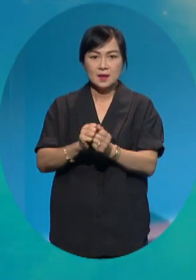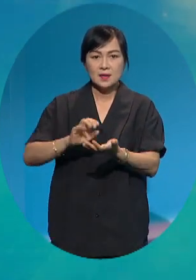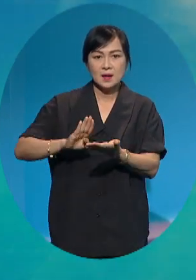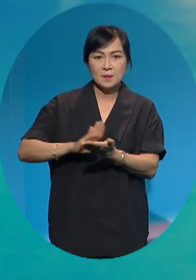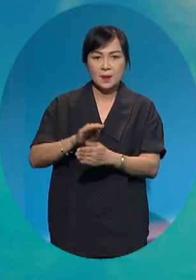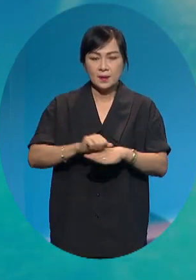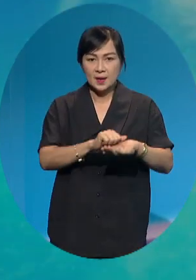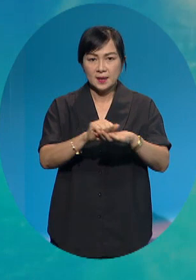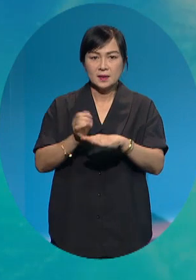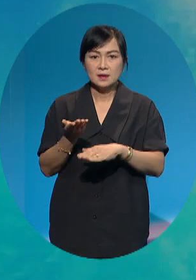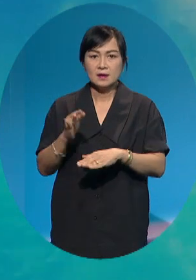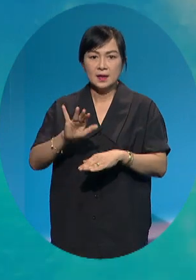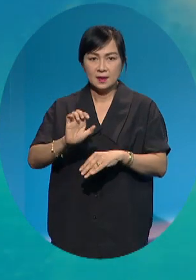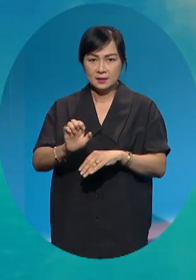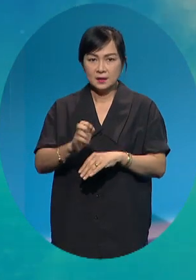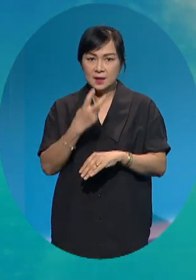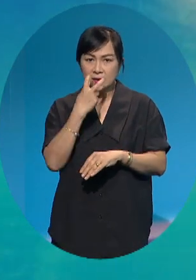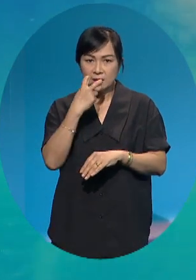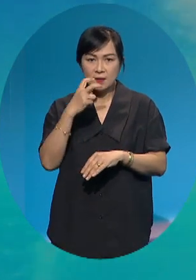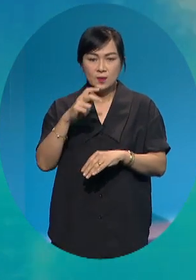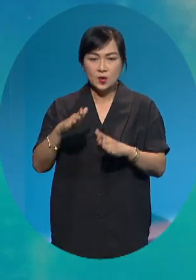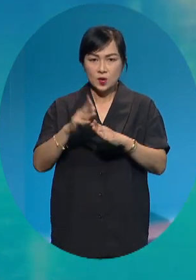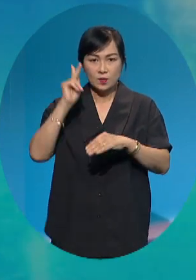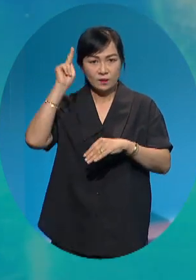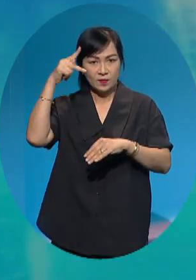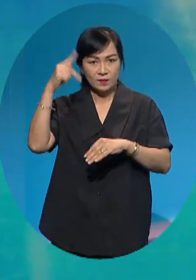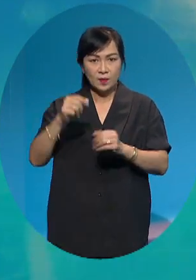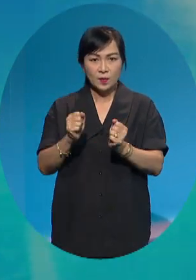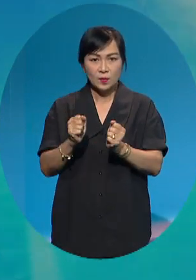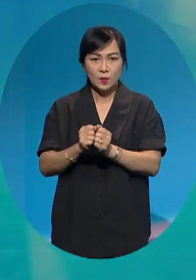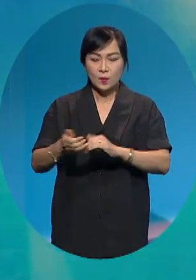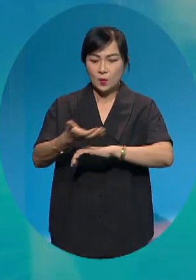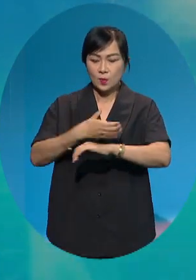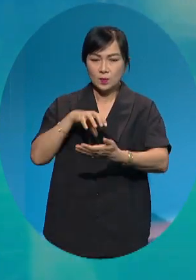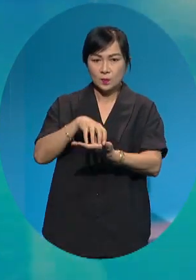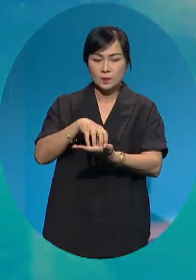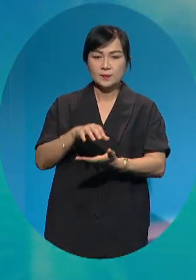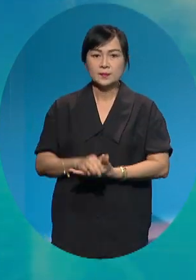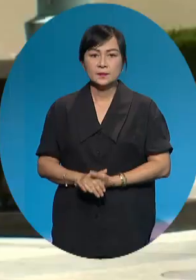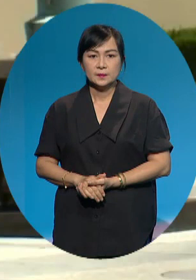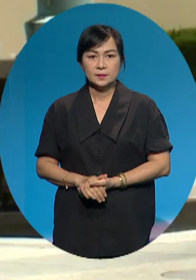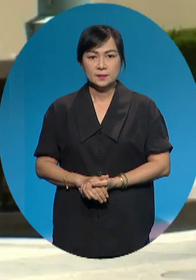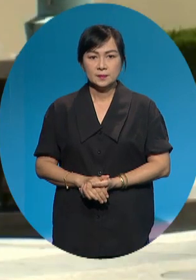đảm bảo an ninh cho Israel và tìm kiếm nhiều phương án cùng các đối tác trong khu vực.